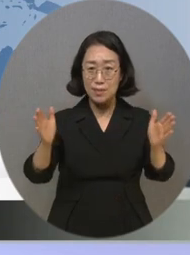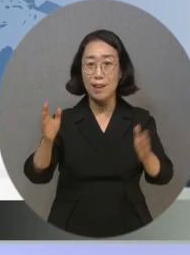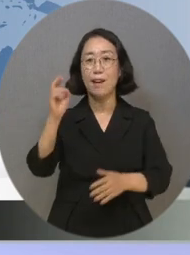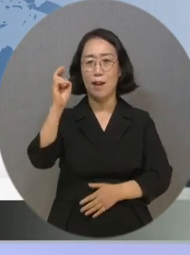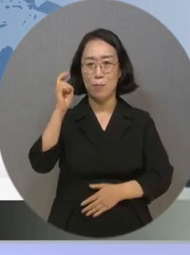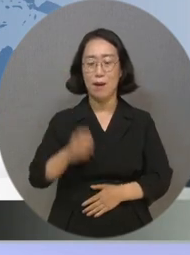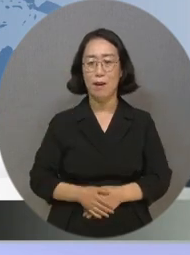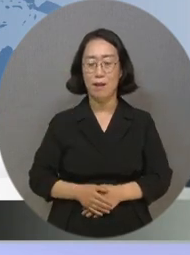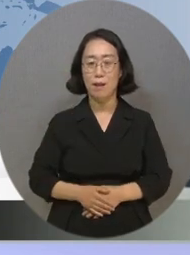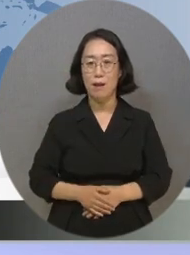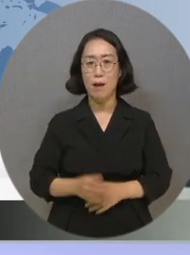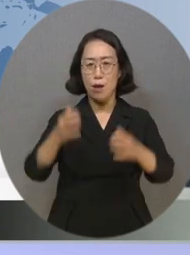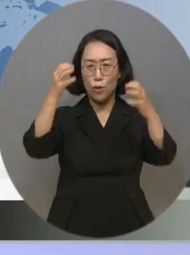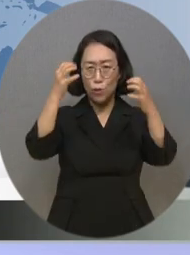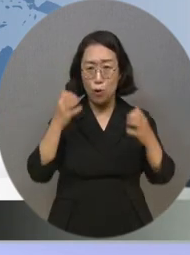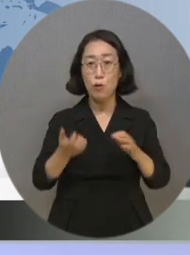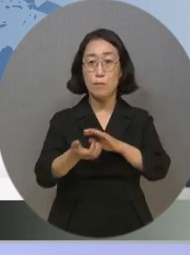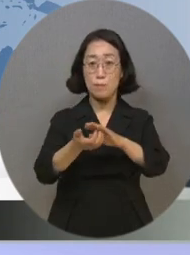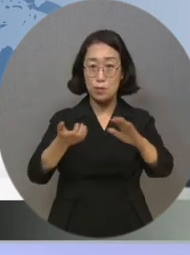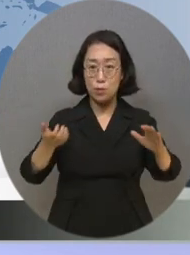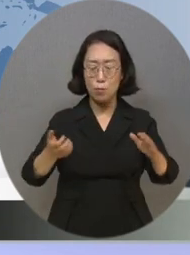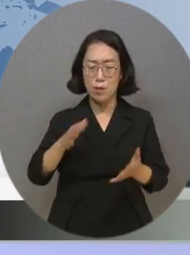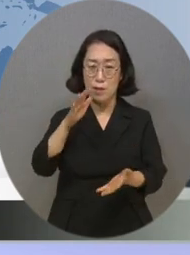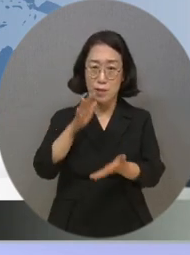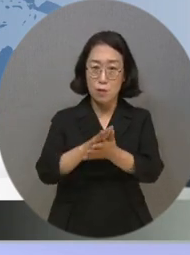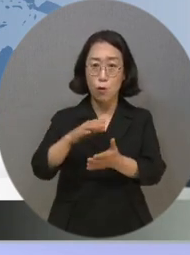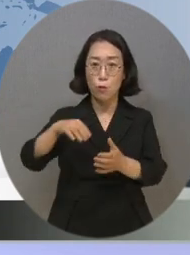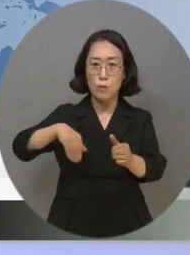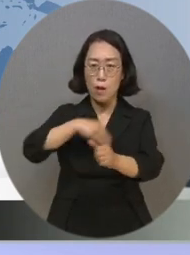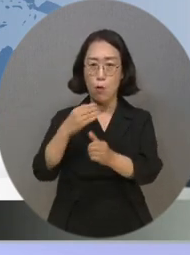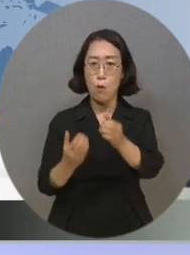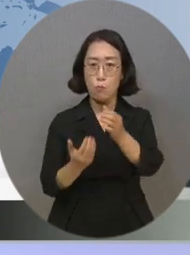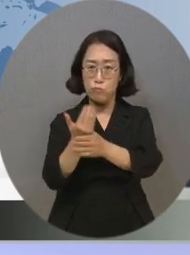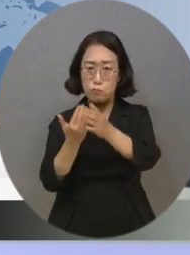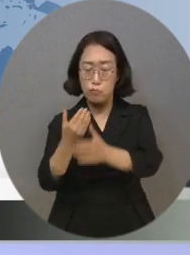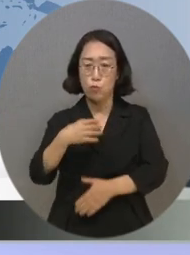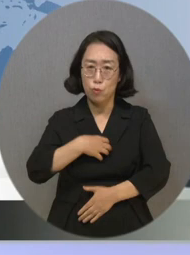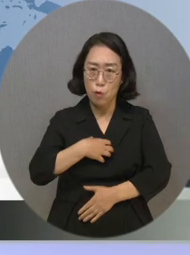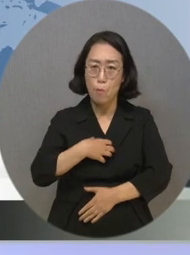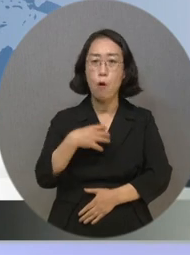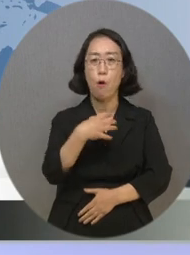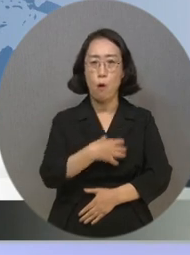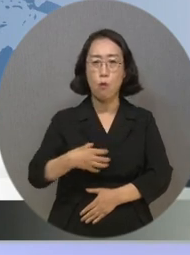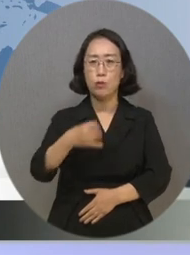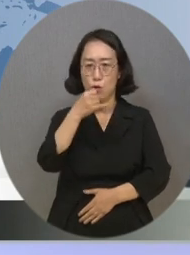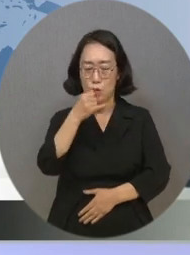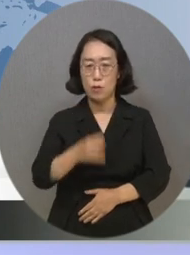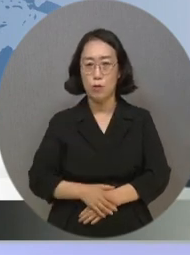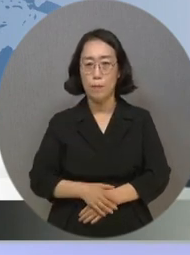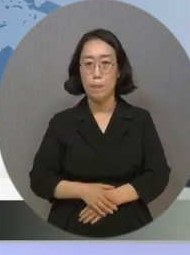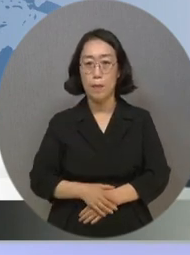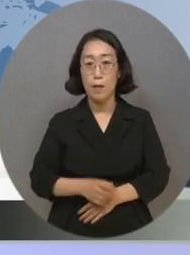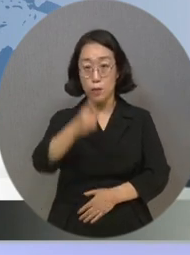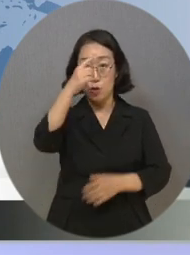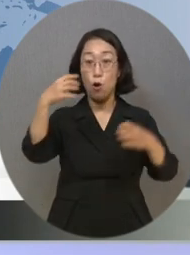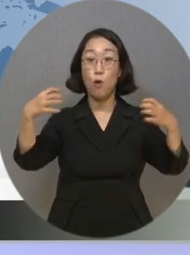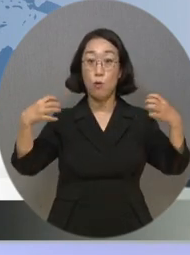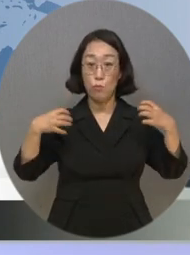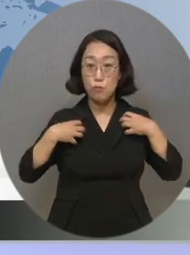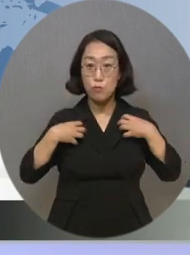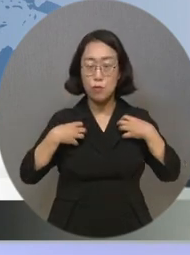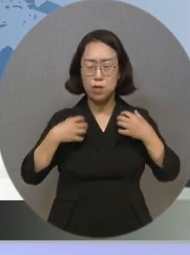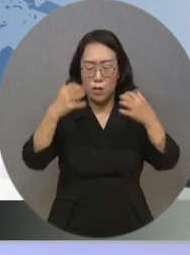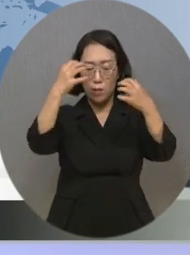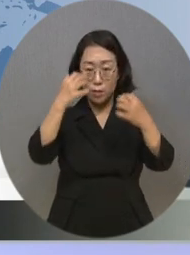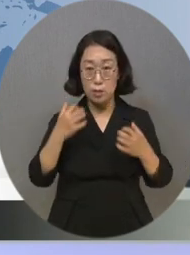많으시죠? 본격적인 여름에 앞서 폭염 안전사고 걱정도 이만저만이 아닙니다. 이에 산업통상자원부가 폭염